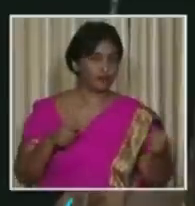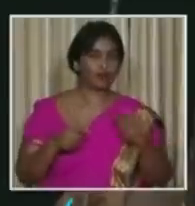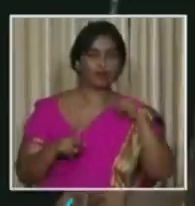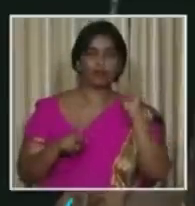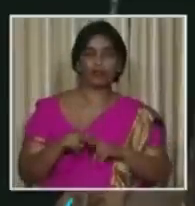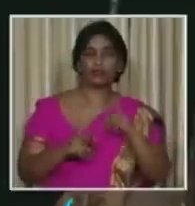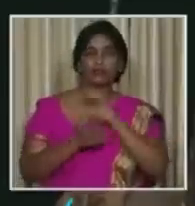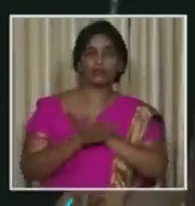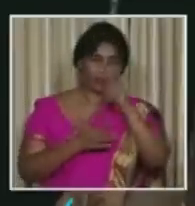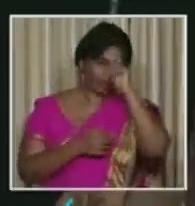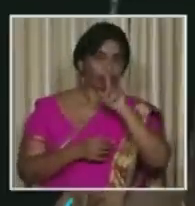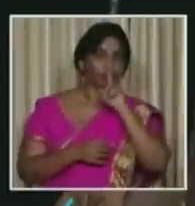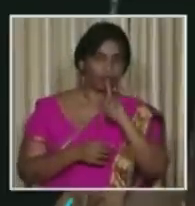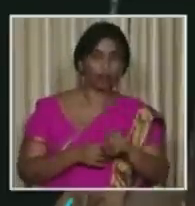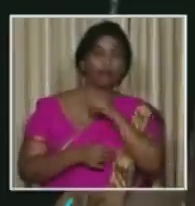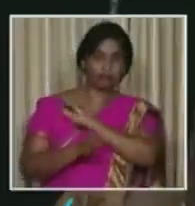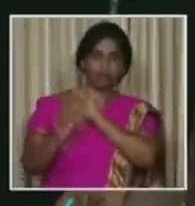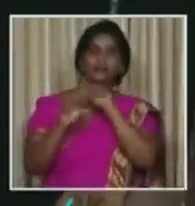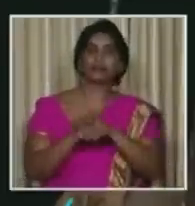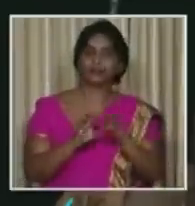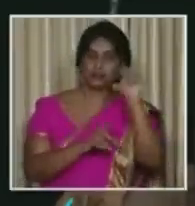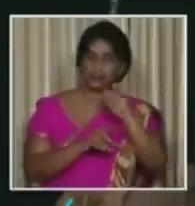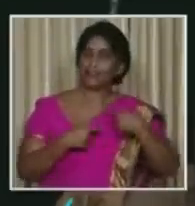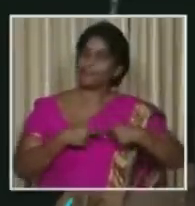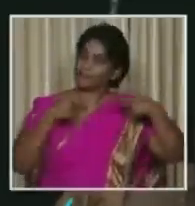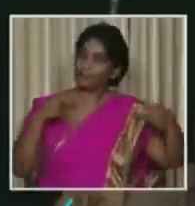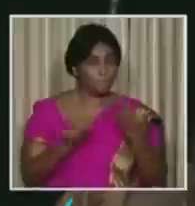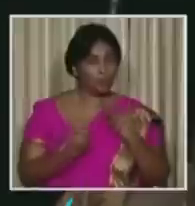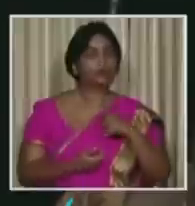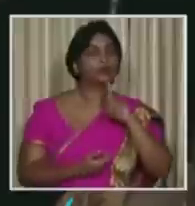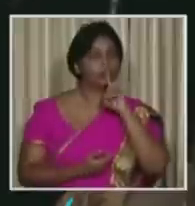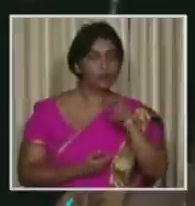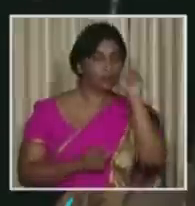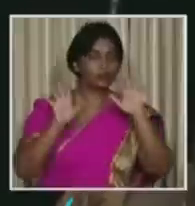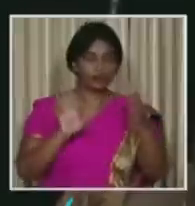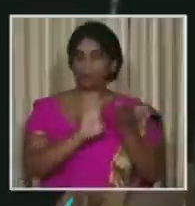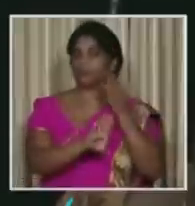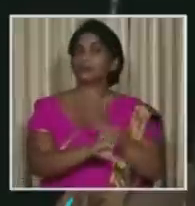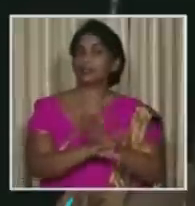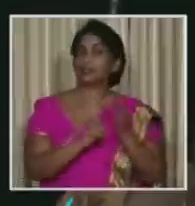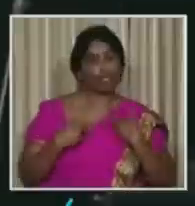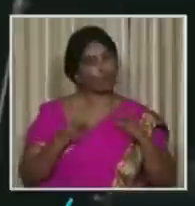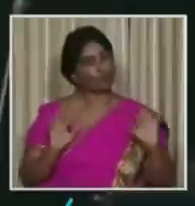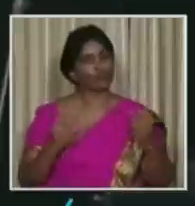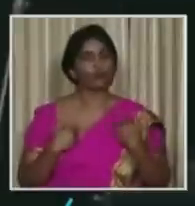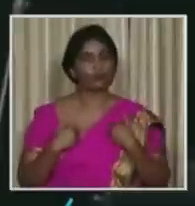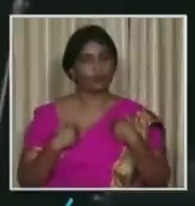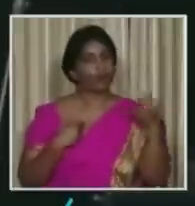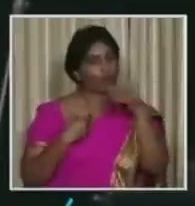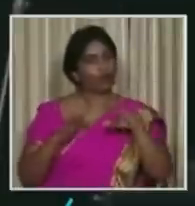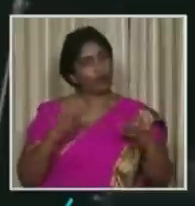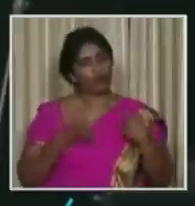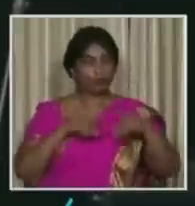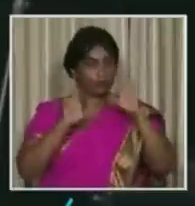මිත්‍ර චාමර සම්පත් දිසානායක කිව්වා ඔහුත් ඉදිරිපත් වෙනවා මෛත්‍රීපාලට විරුද්ධව ඒක ඡන්දයක් කරගන්න කියලා. මාස 9කට කලින් ජනාධිපතිවරණය කැටවන්න. ඔබතුමාලා ඕන